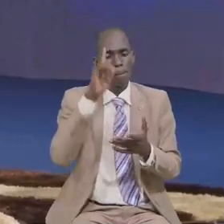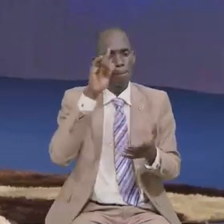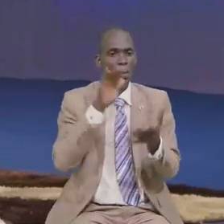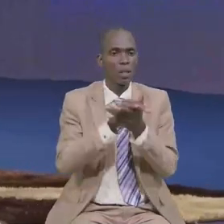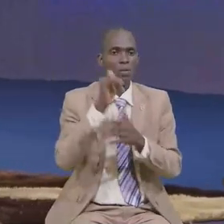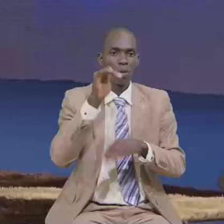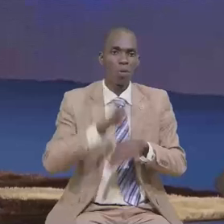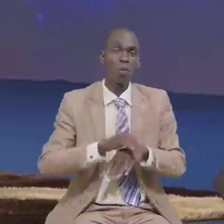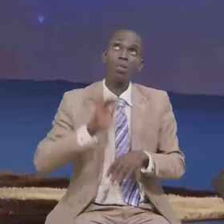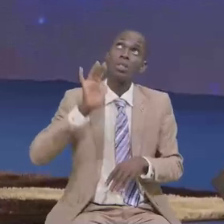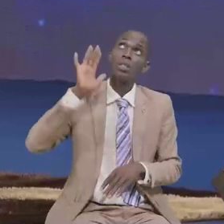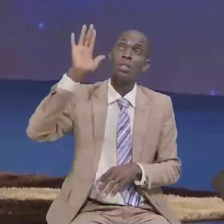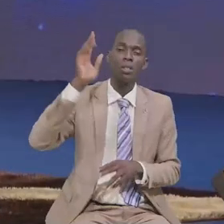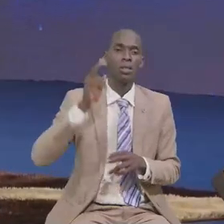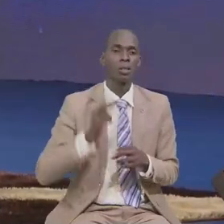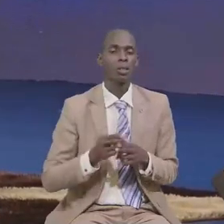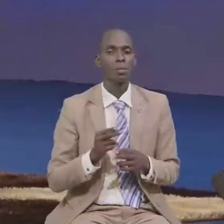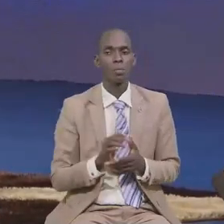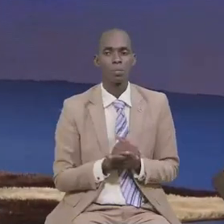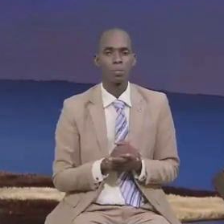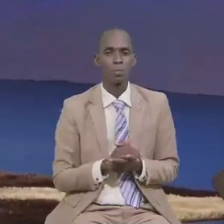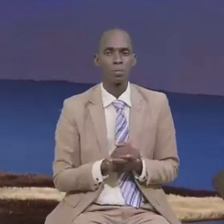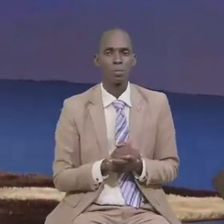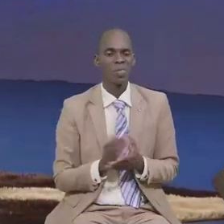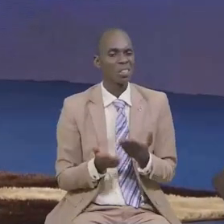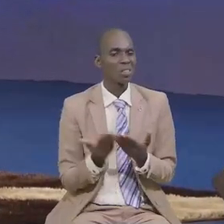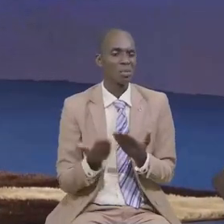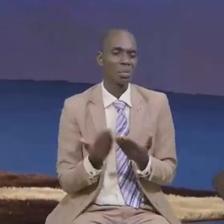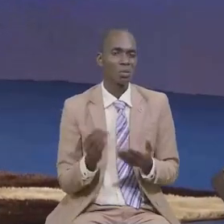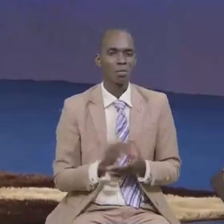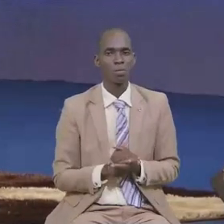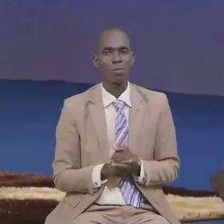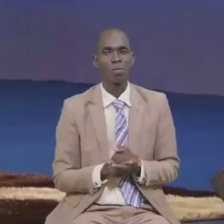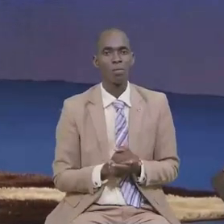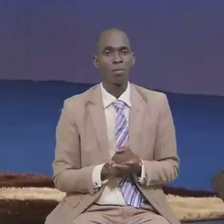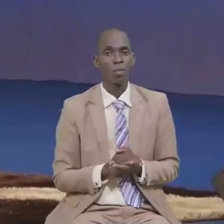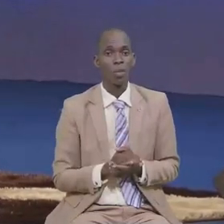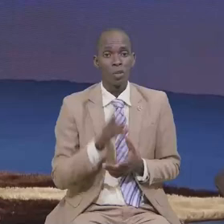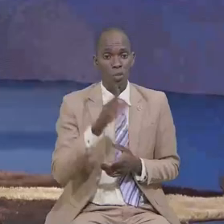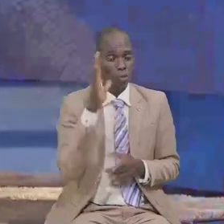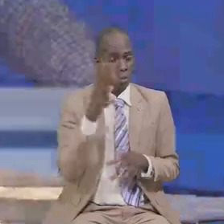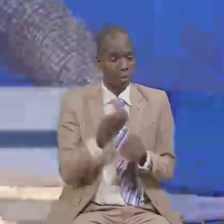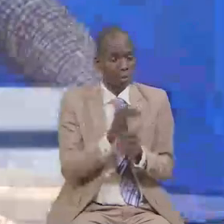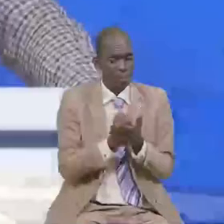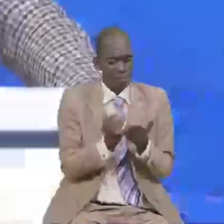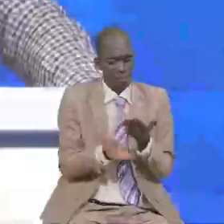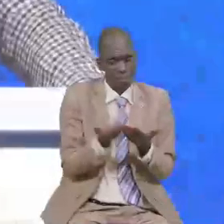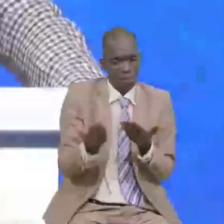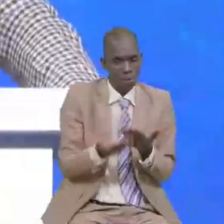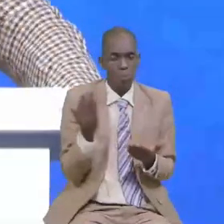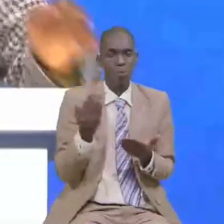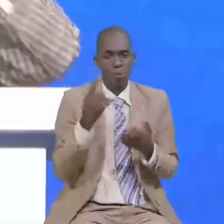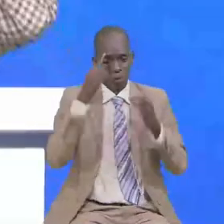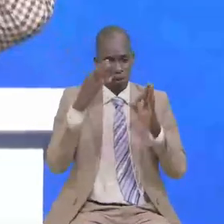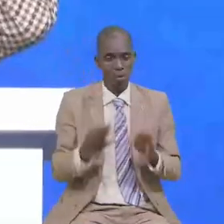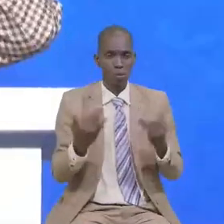Il a donné le pouvoir de devenir enfant de Dieu. Très simple. Tu vas faire ce pas très simple